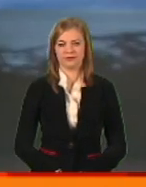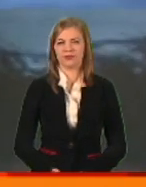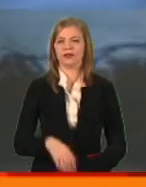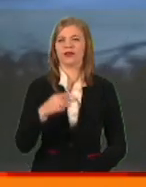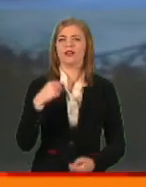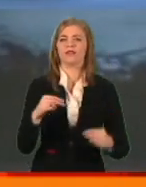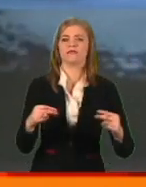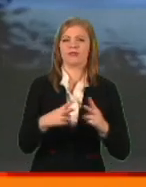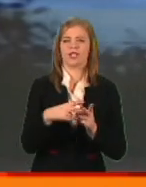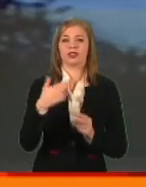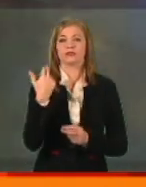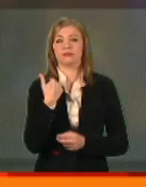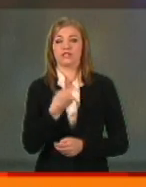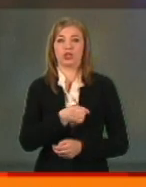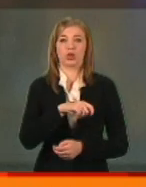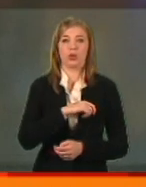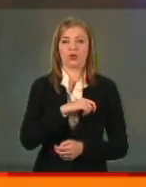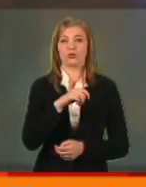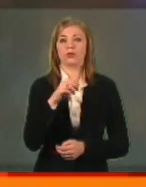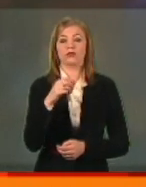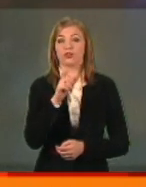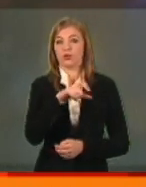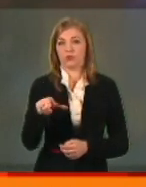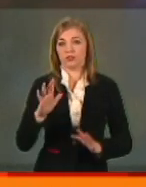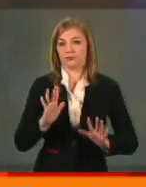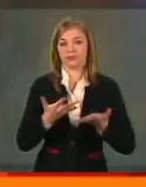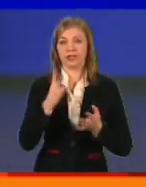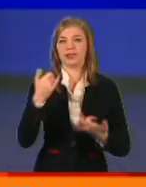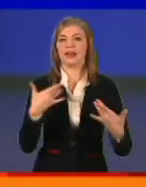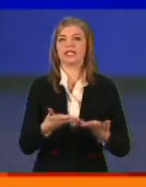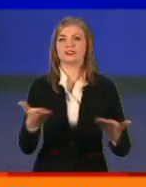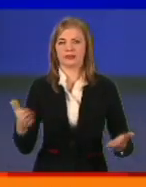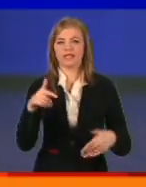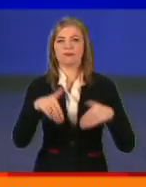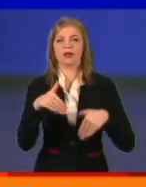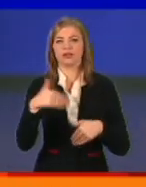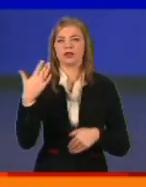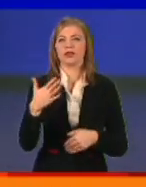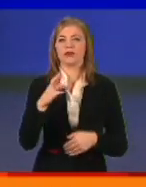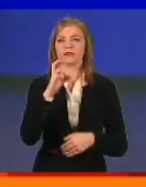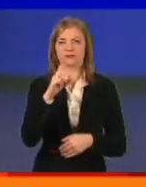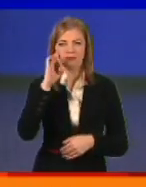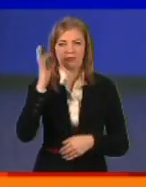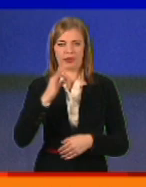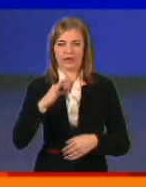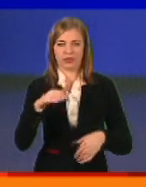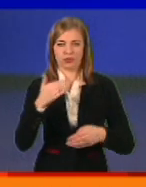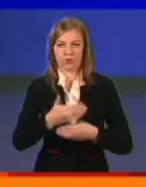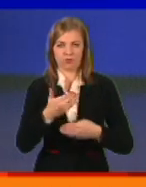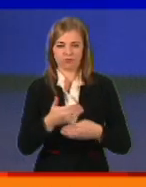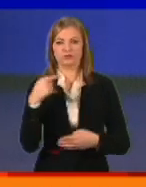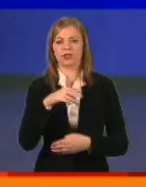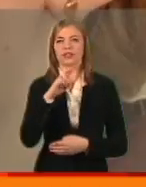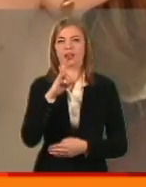Париж, Мадрид, Лондон, Гонконг. Публіка шаленіє. На сцені прима-балерина берлінського балету – українка